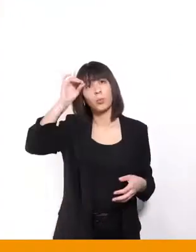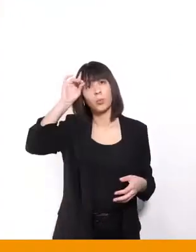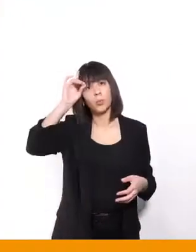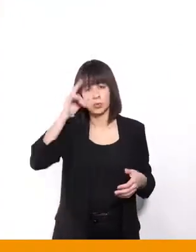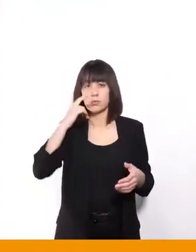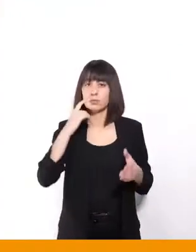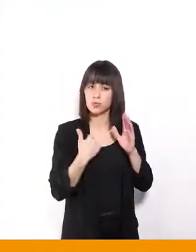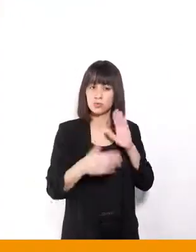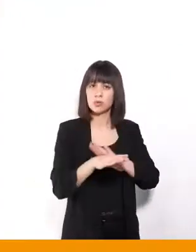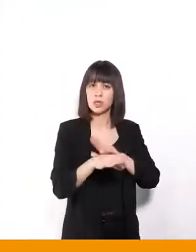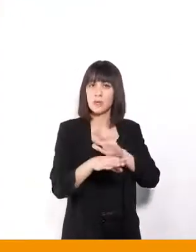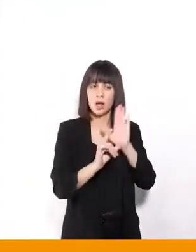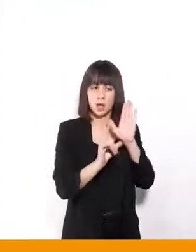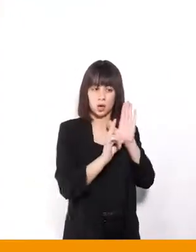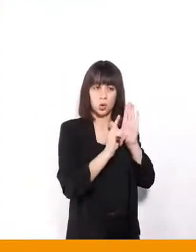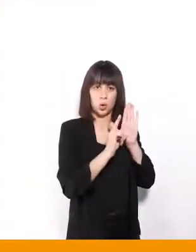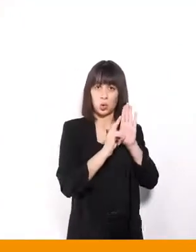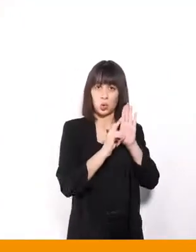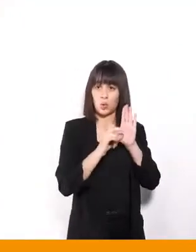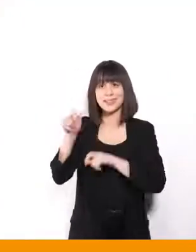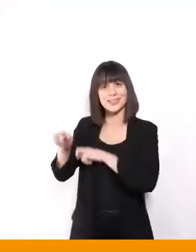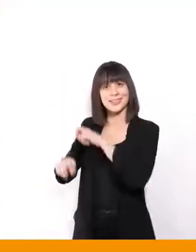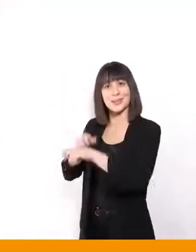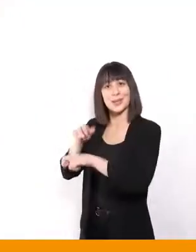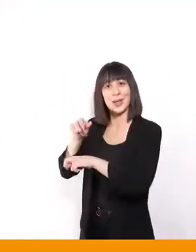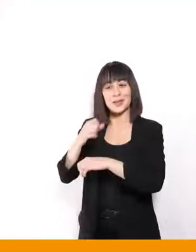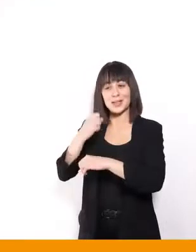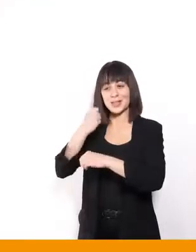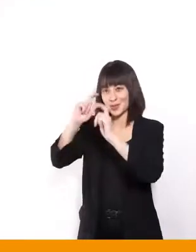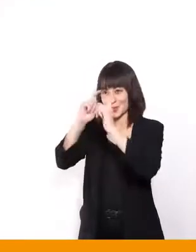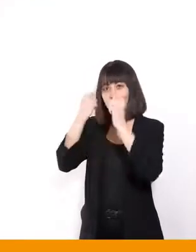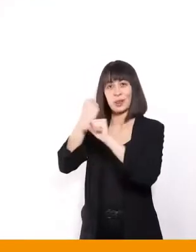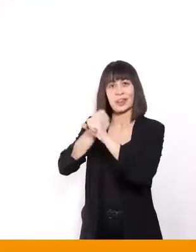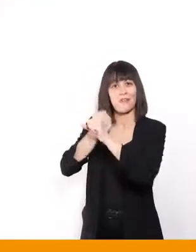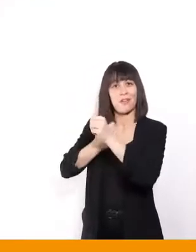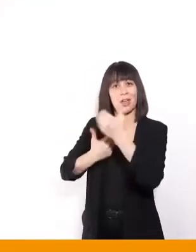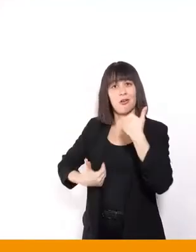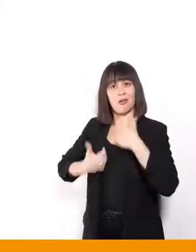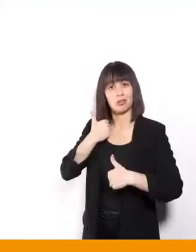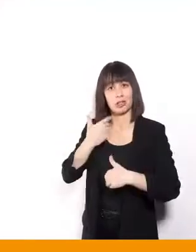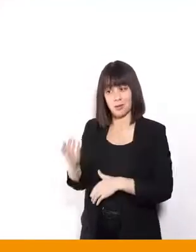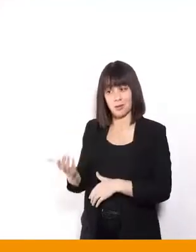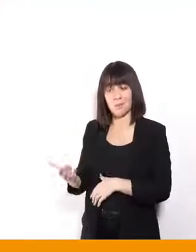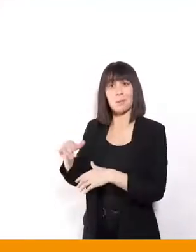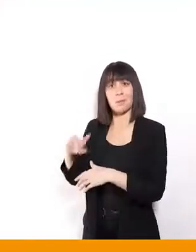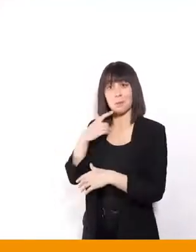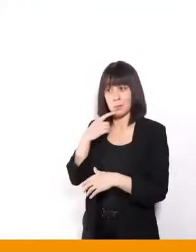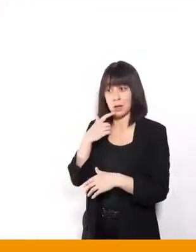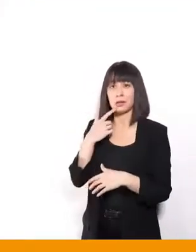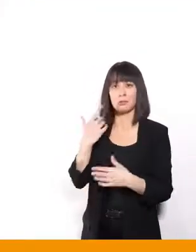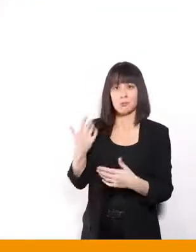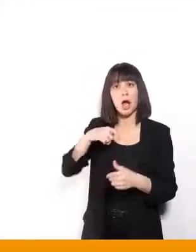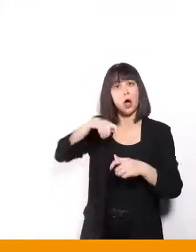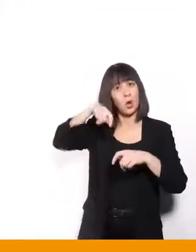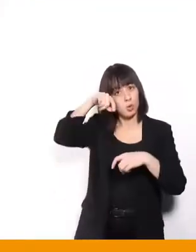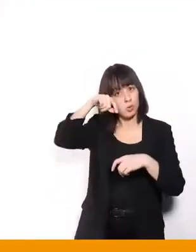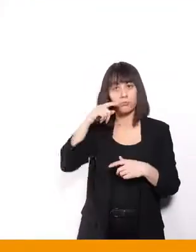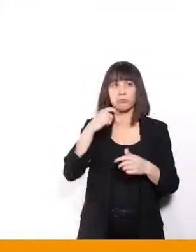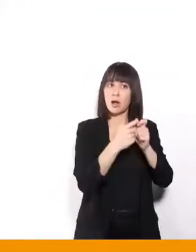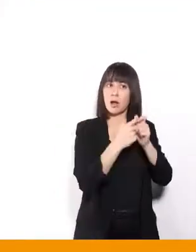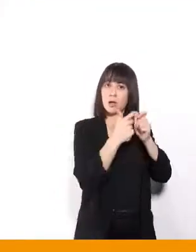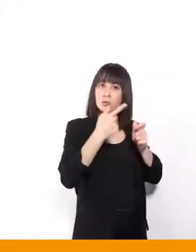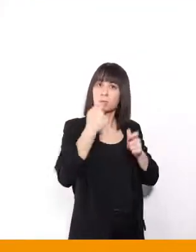sur l'obligation d'emploi des travailleurs et des travailleuses handicapées, il y a pour nous une nécessité